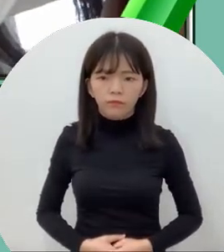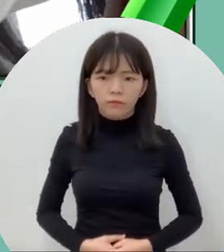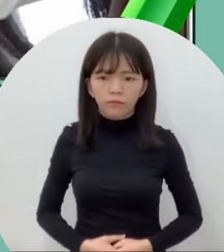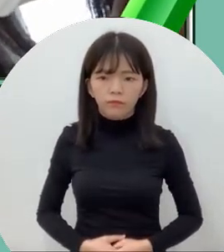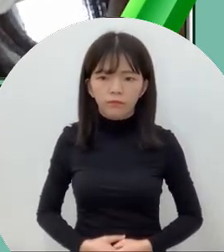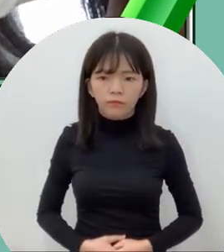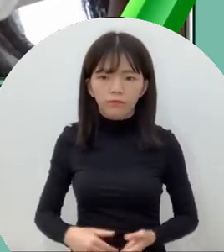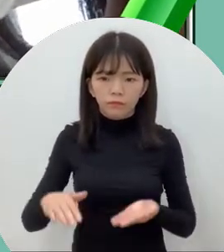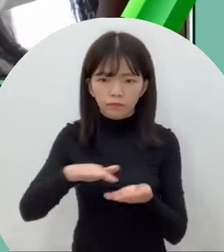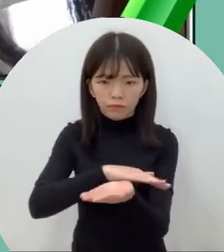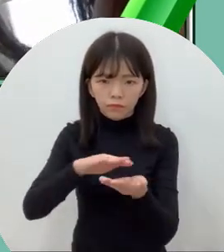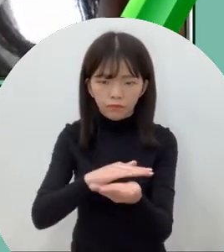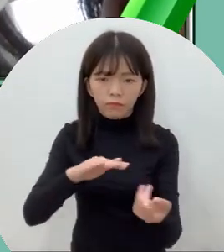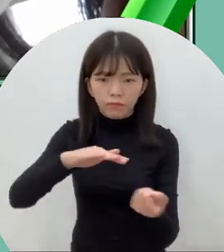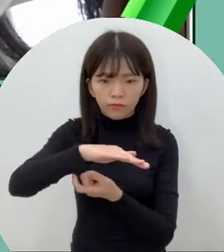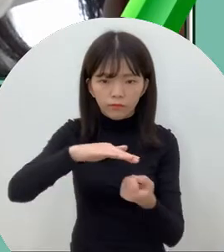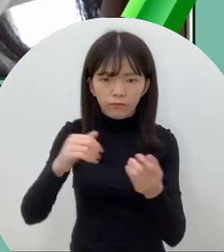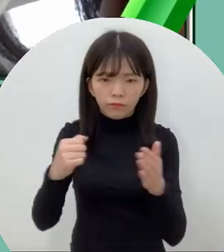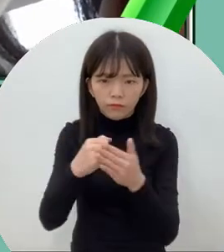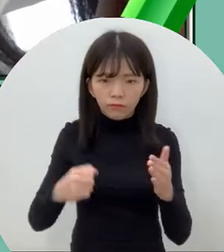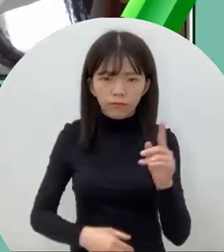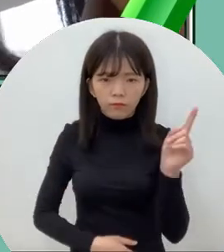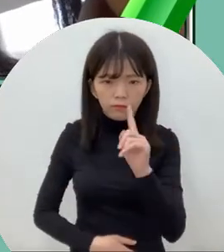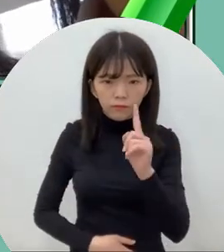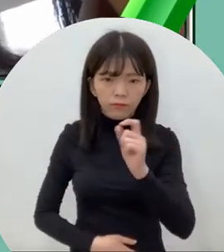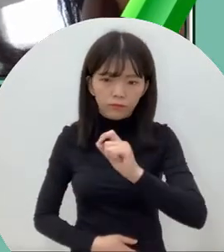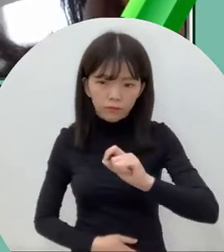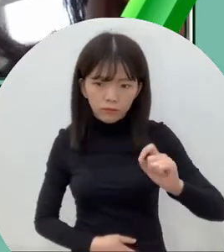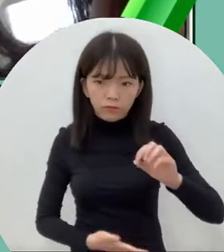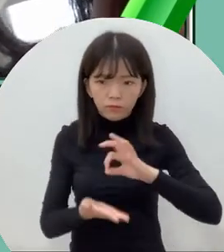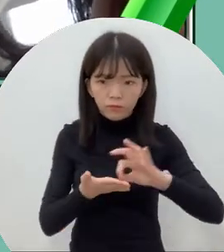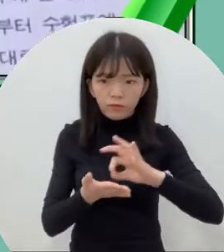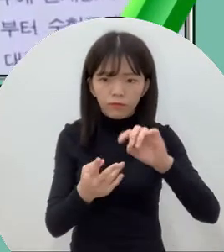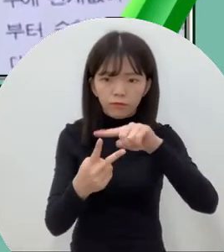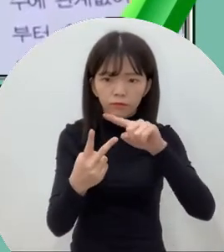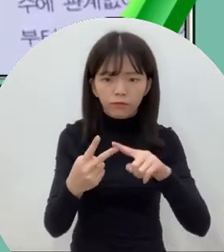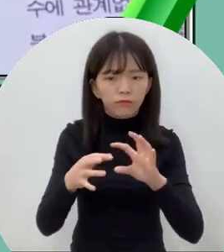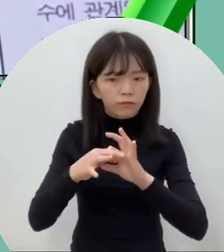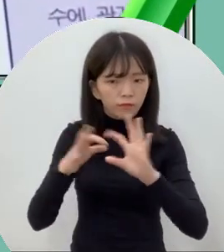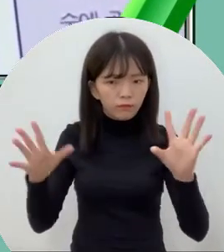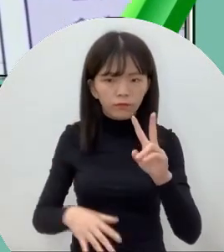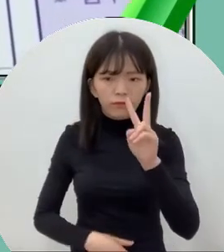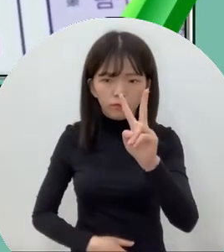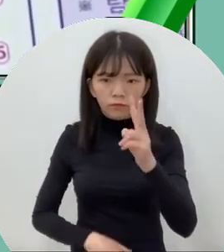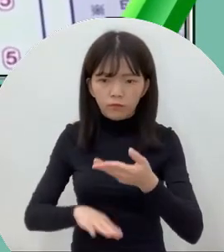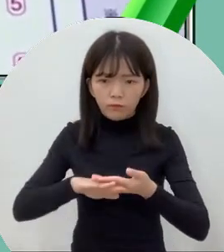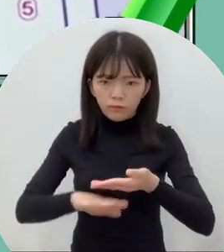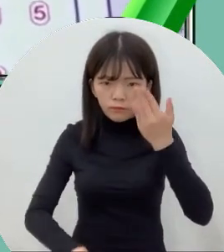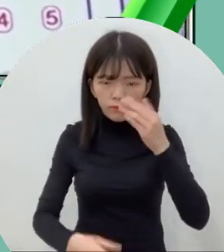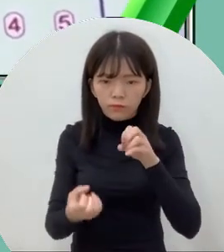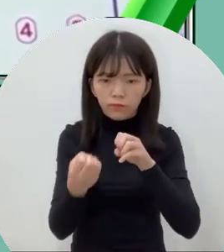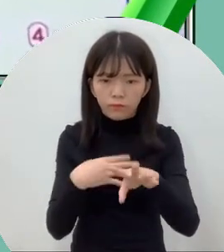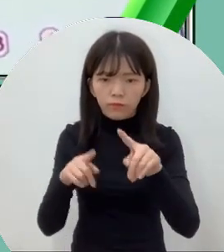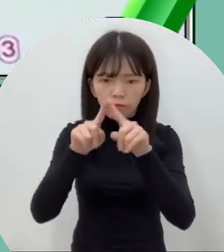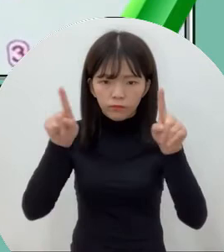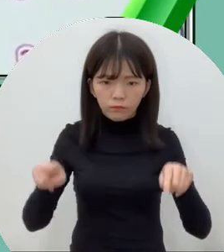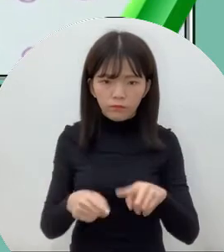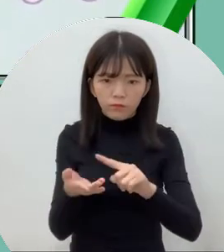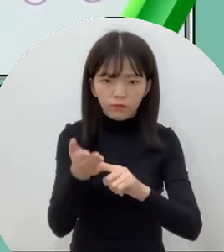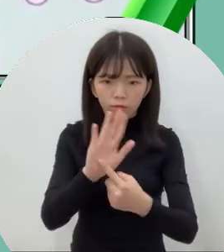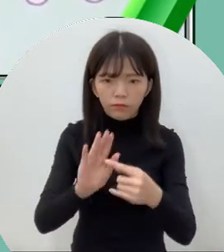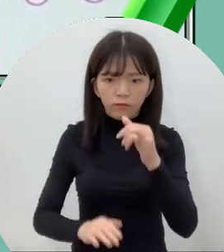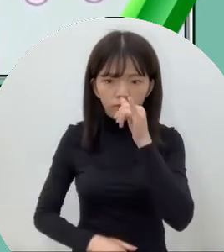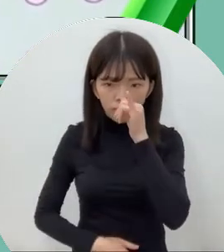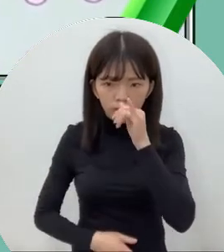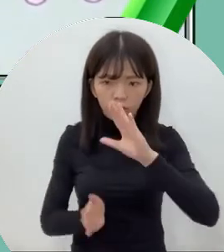특히 이미지 스캐너를 이용하여 채점하기 때문에 어느 필기구를 이용하든 상관없이 2개 이상의 답란에 예비 마킹 등의